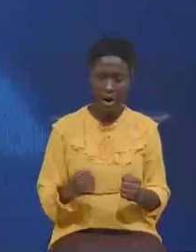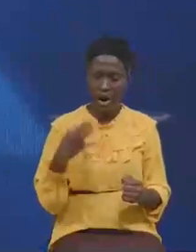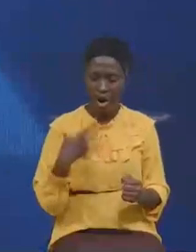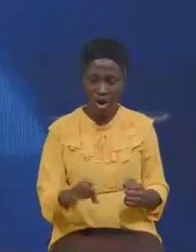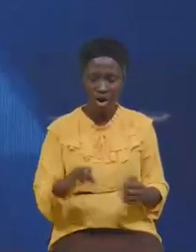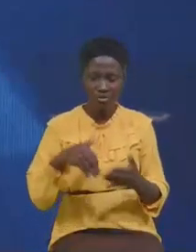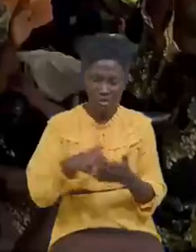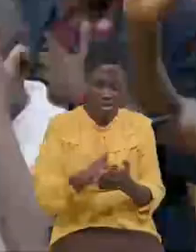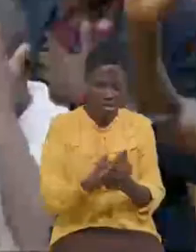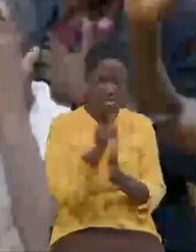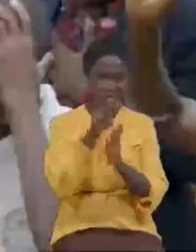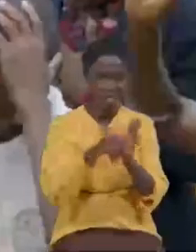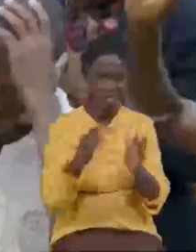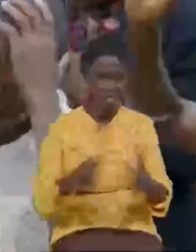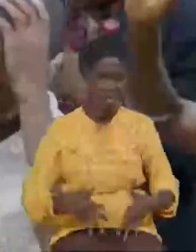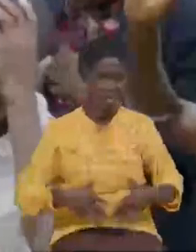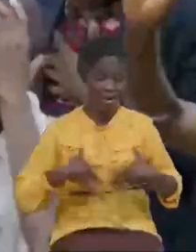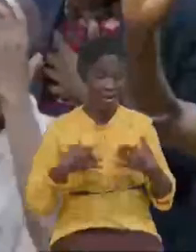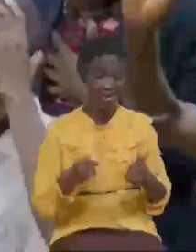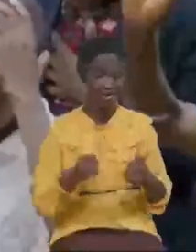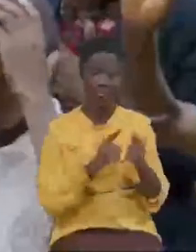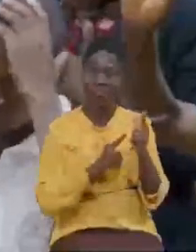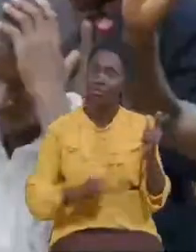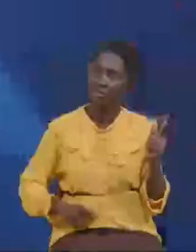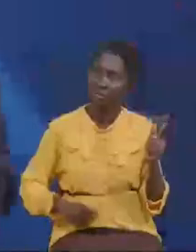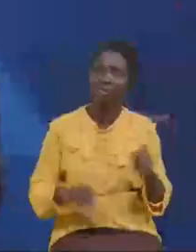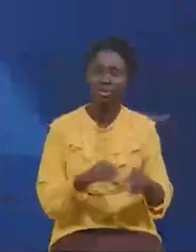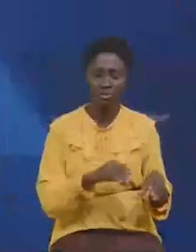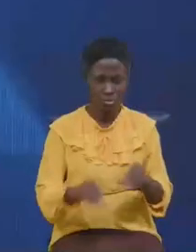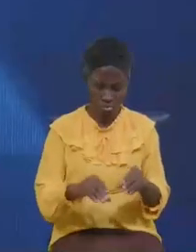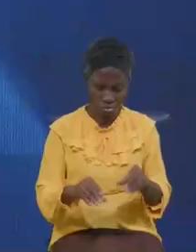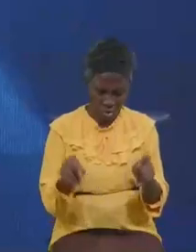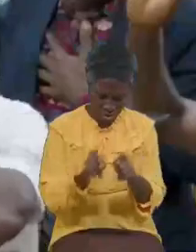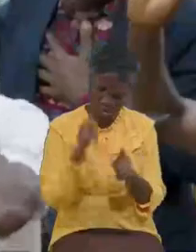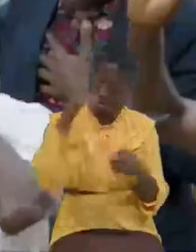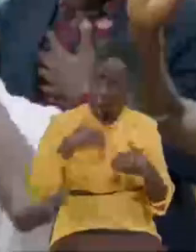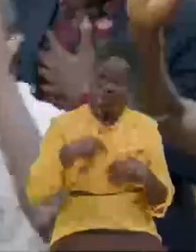la nouveauté de vie. Seigneur, fais comme tu l'as promis.